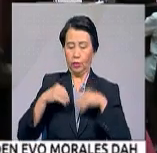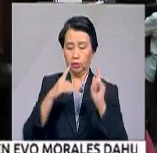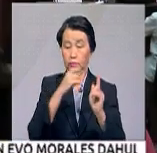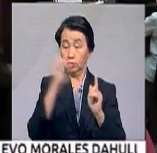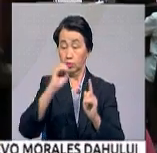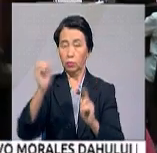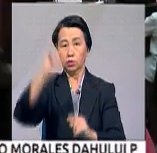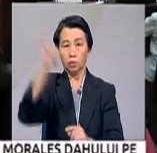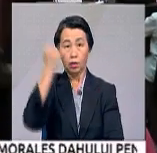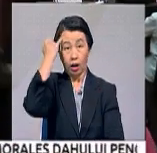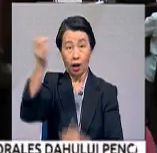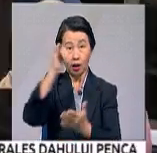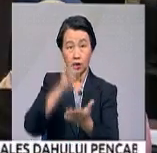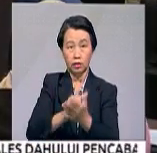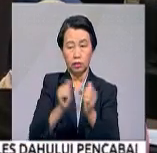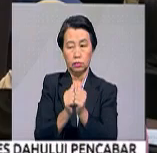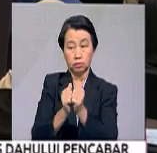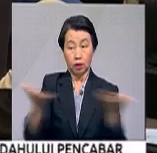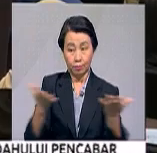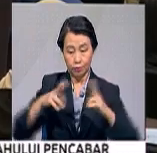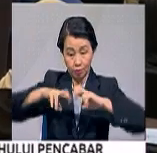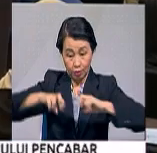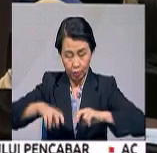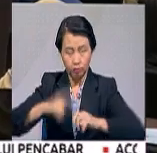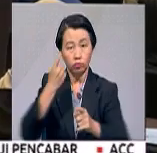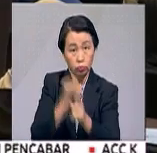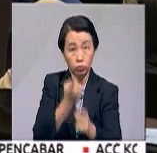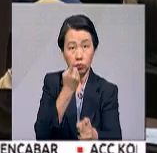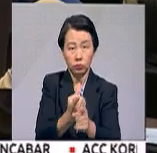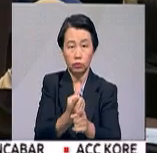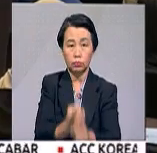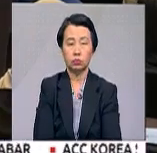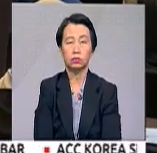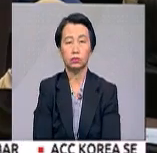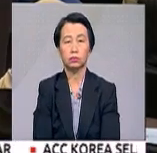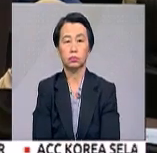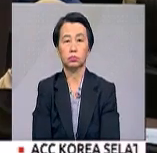100% idea tersebut tanpa kajian teliti.